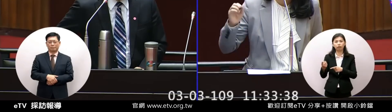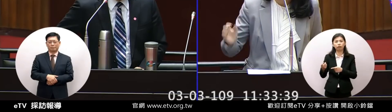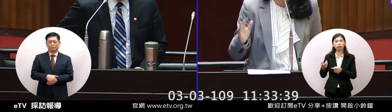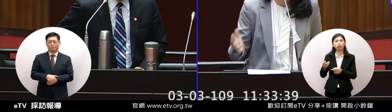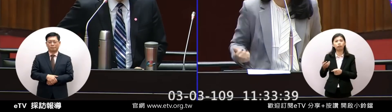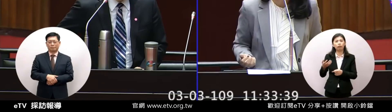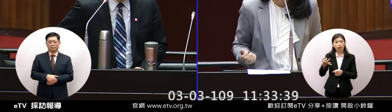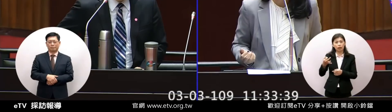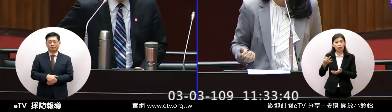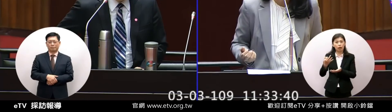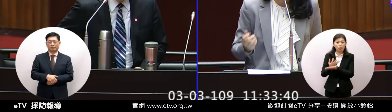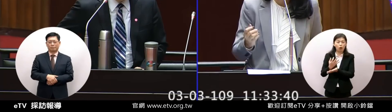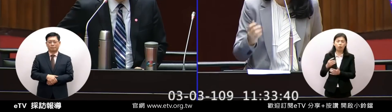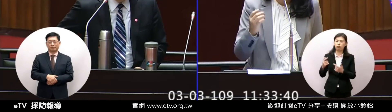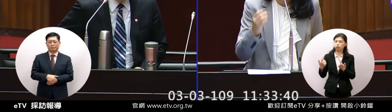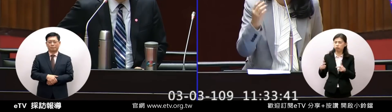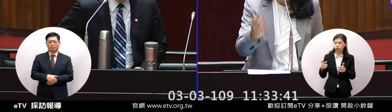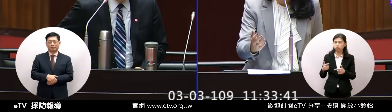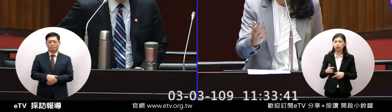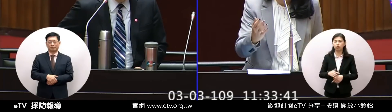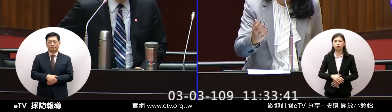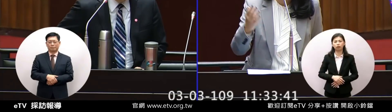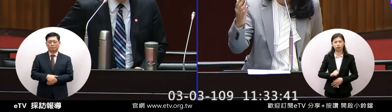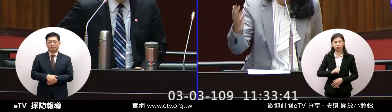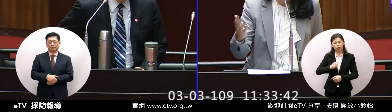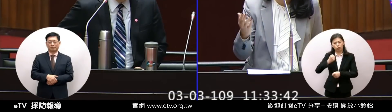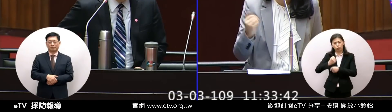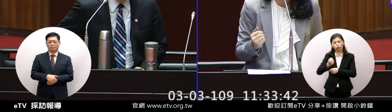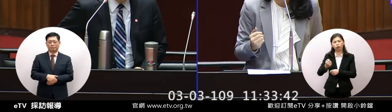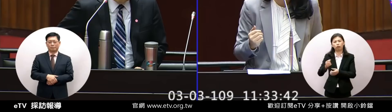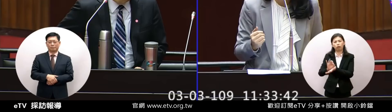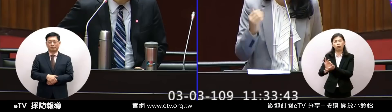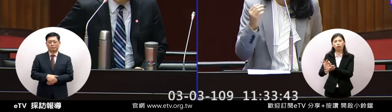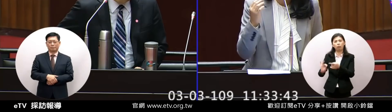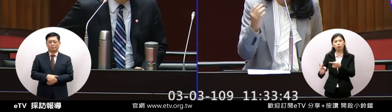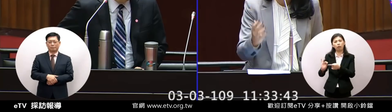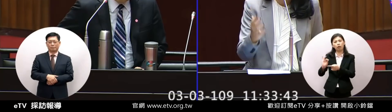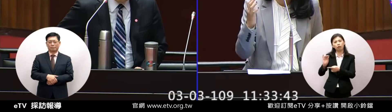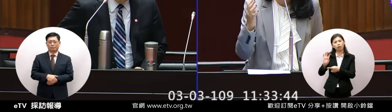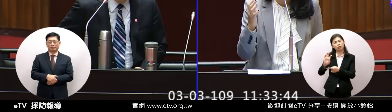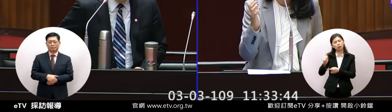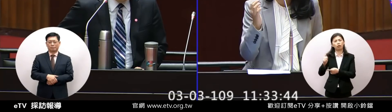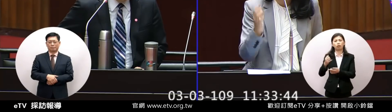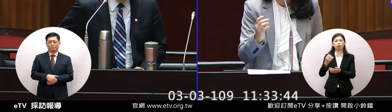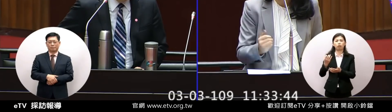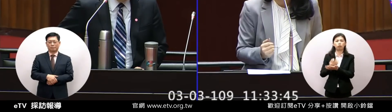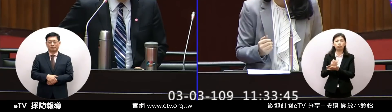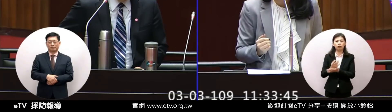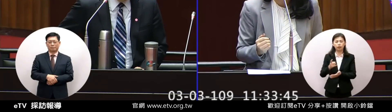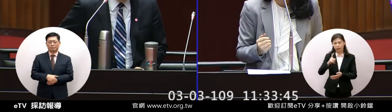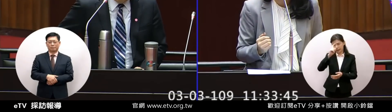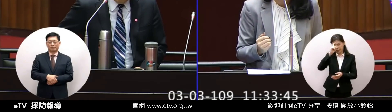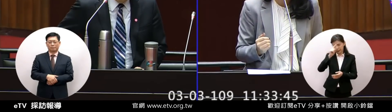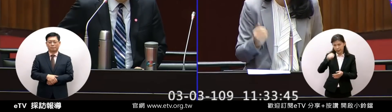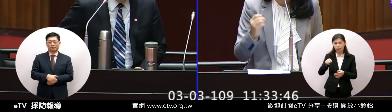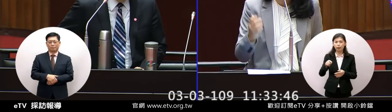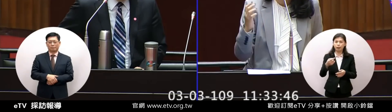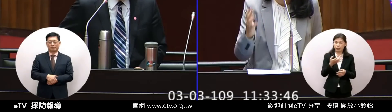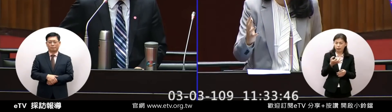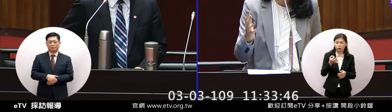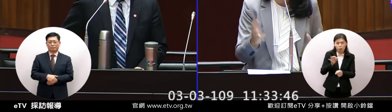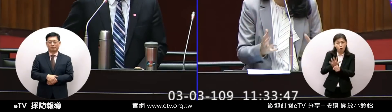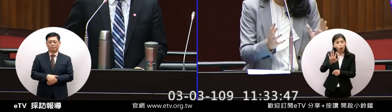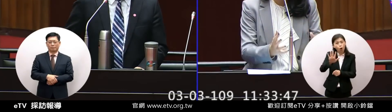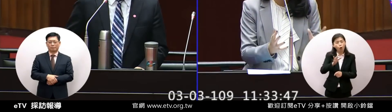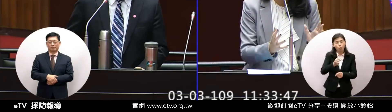是因为他的钱不够多，所以呢，我希望院长能够带领各部会，能够去把这些所谓的转换率如何提升。我